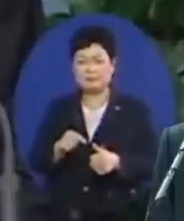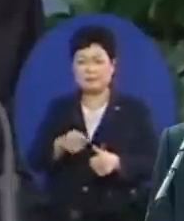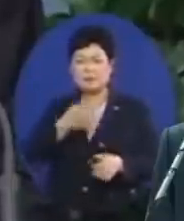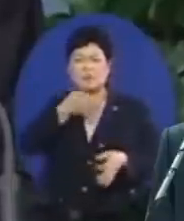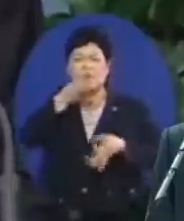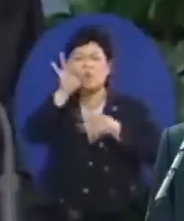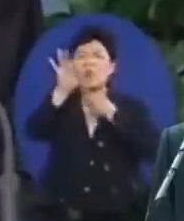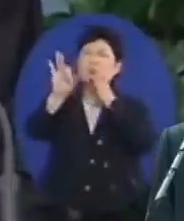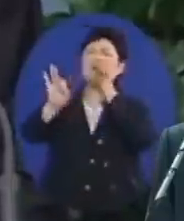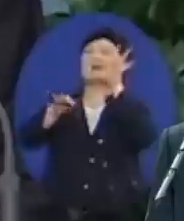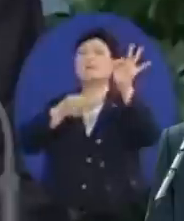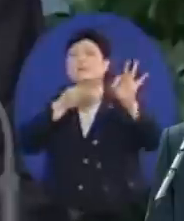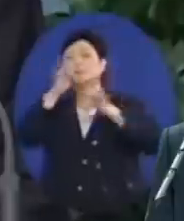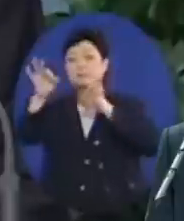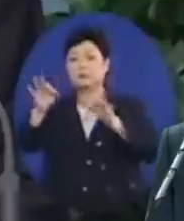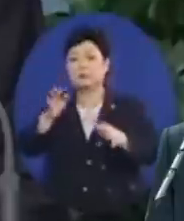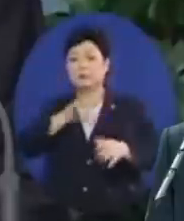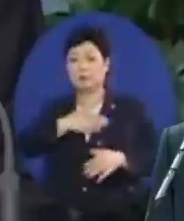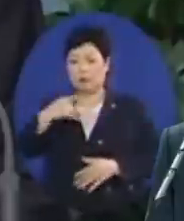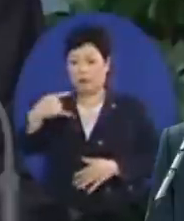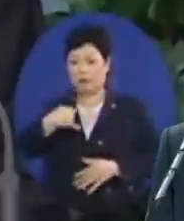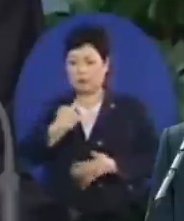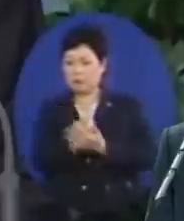고함을 지르면서 내게서 떠나가더라고요.